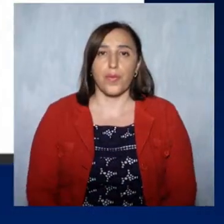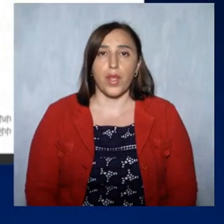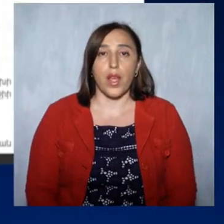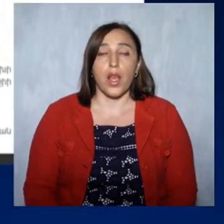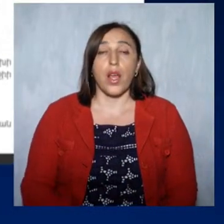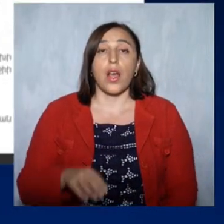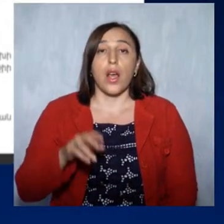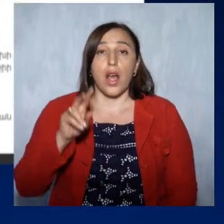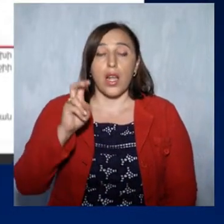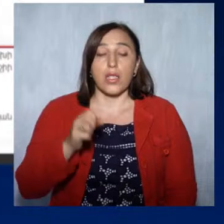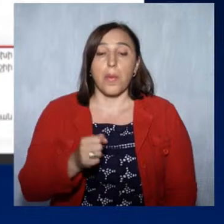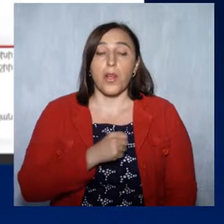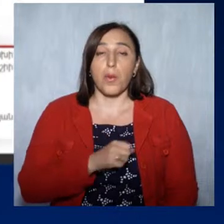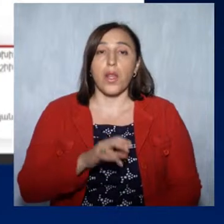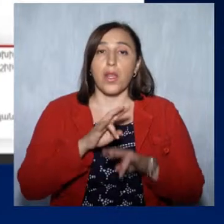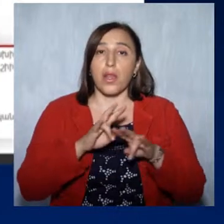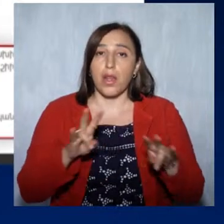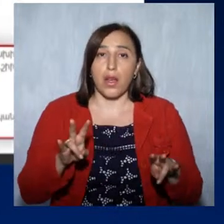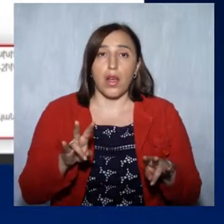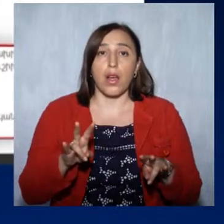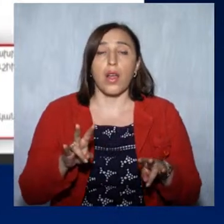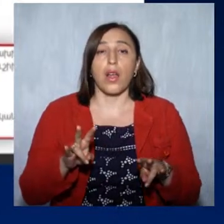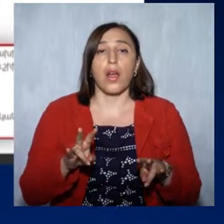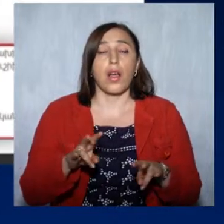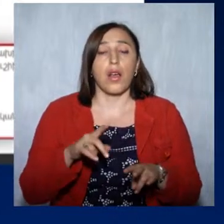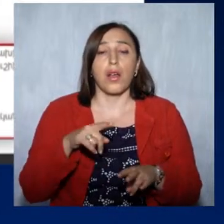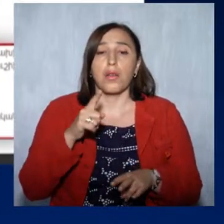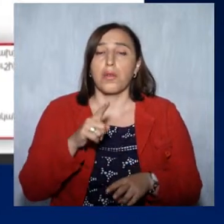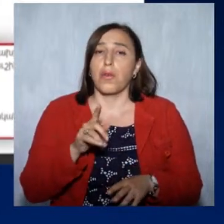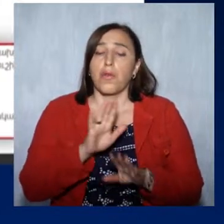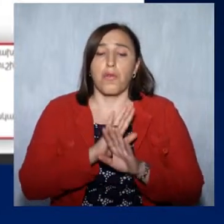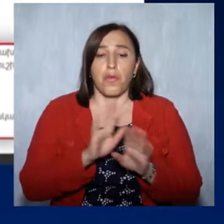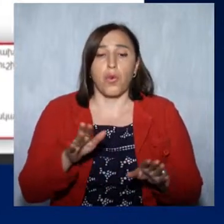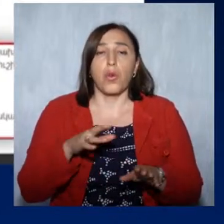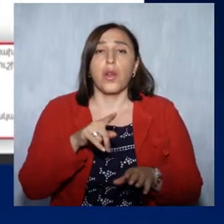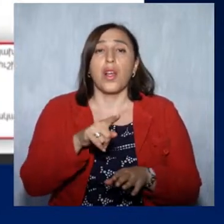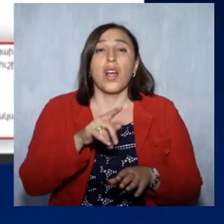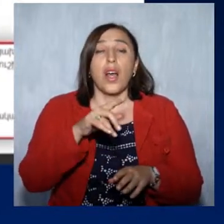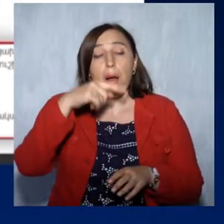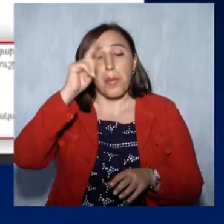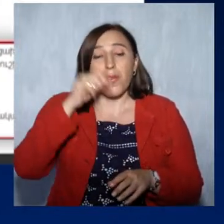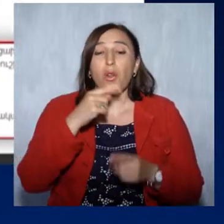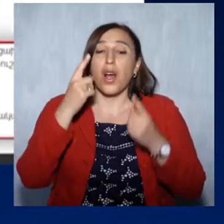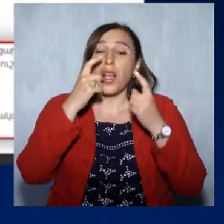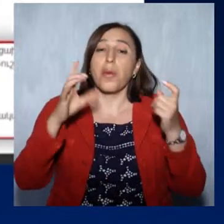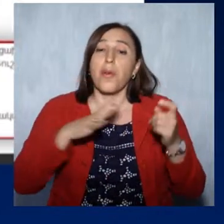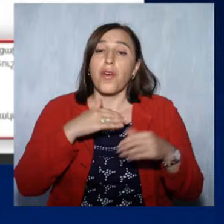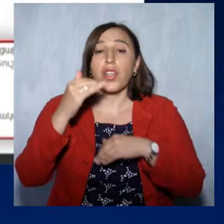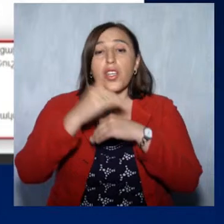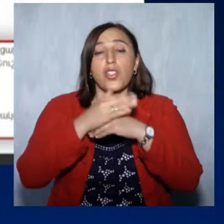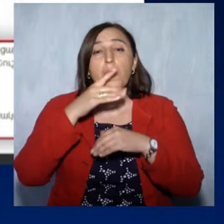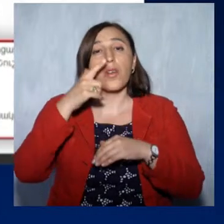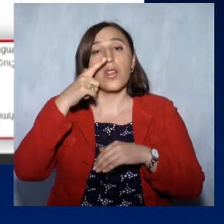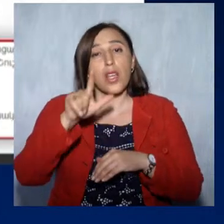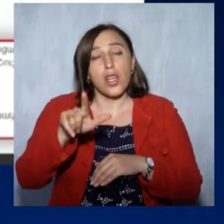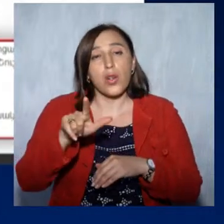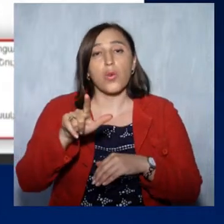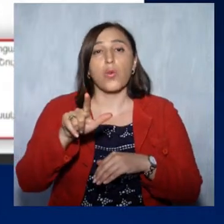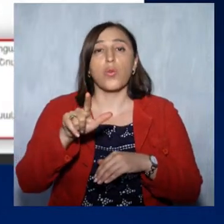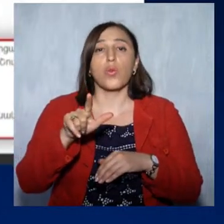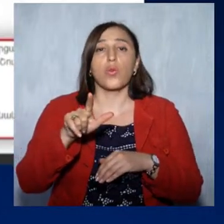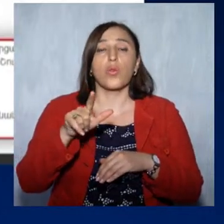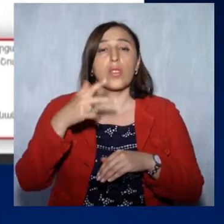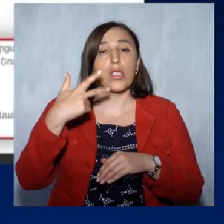Արցախի պաշտպանության նախարարությունը հերքում է Ադրբեջանի պաշտպանության նախարարության տարածած հայտարարությունը, թե իբր գիշերը 2:30-ի